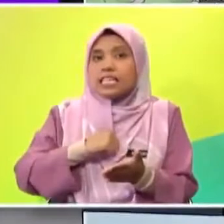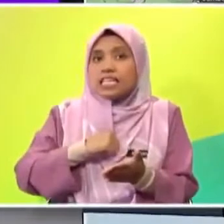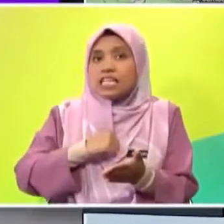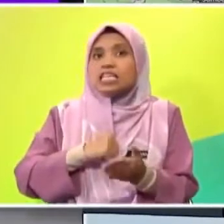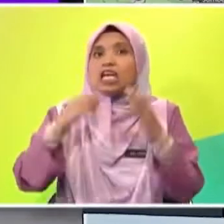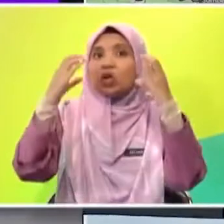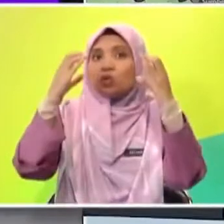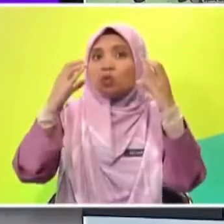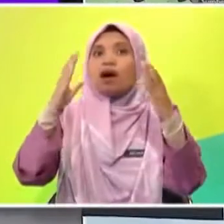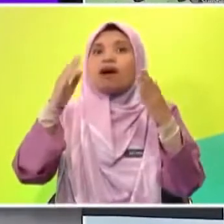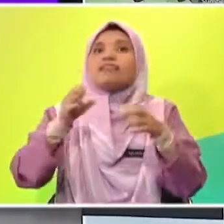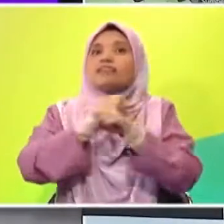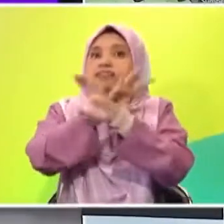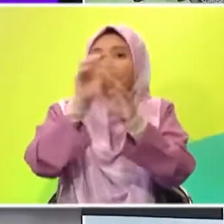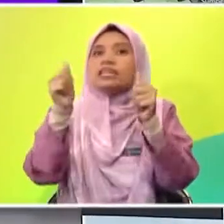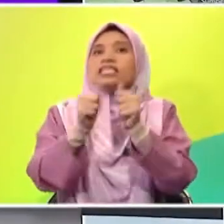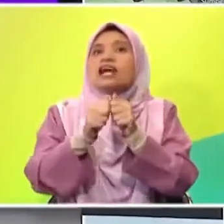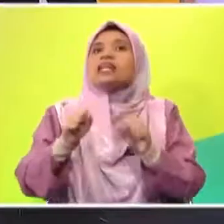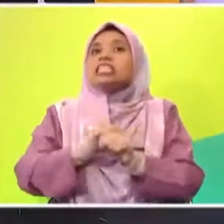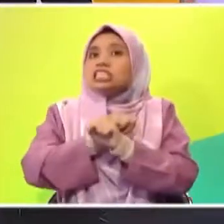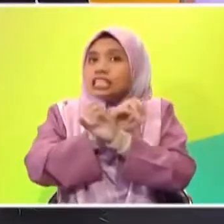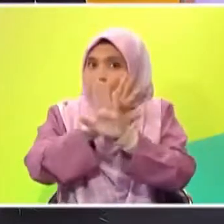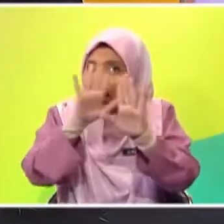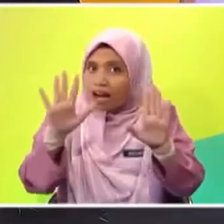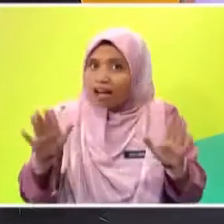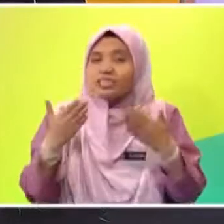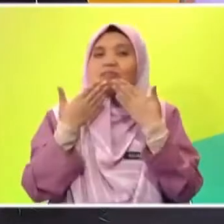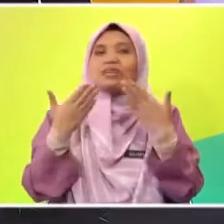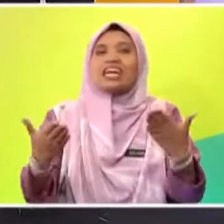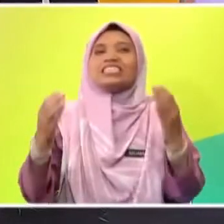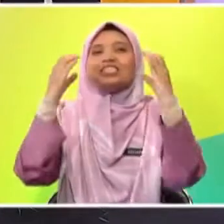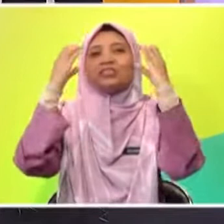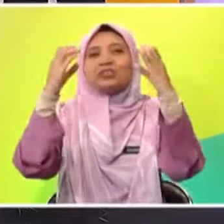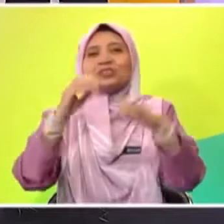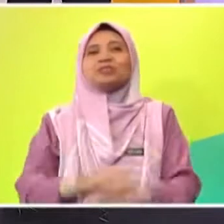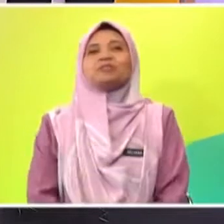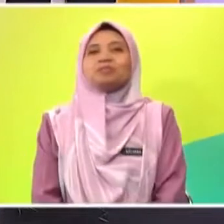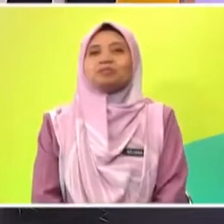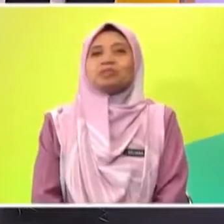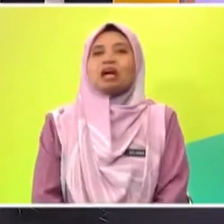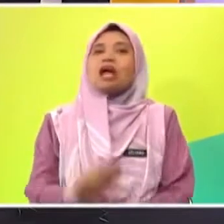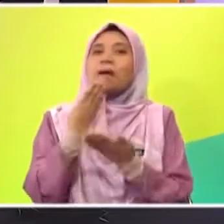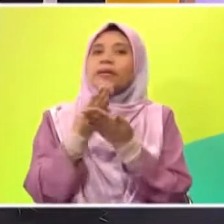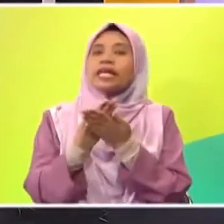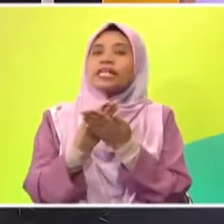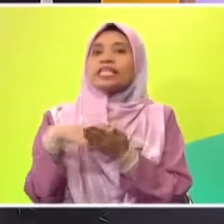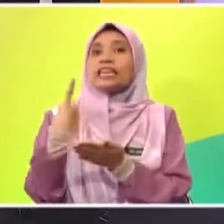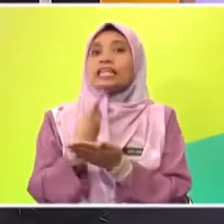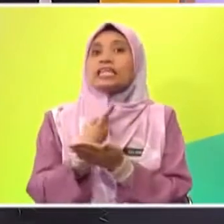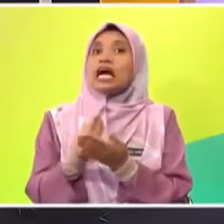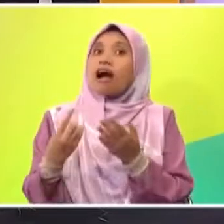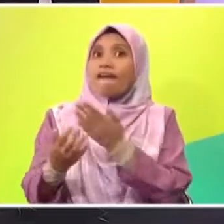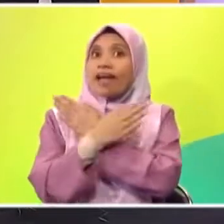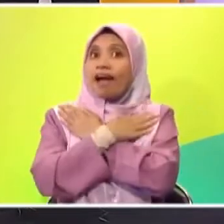Jelaskan Gan jadi mudah untuk Kita paham simpulkan si sego semoga baik kita enak berehat seketika